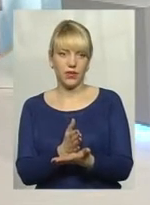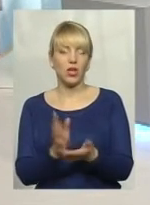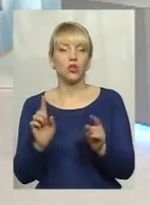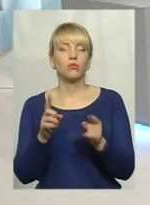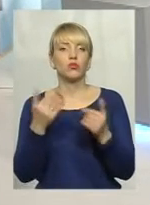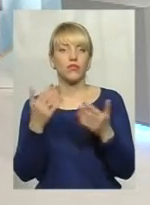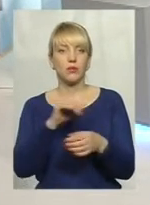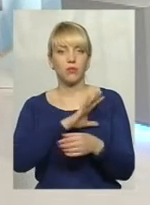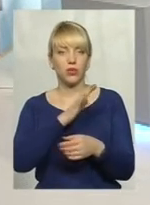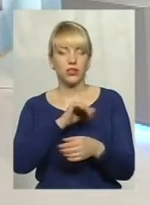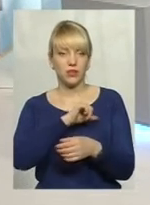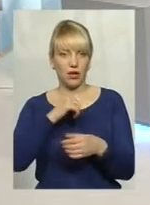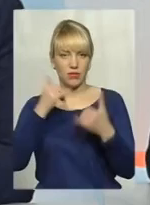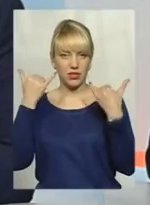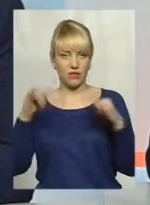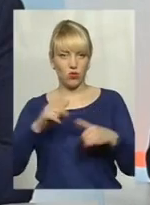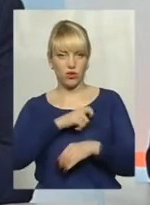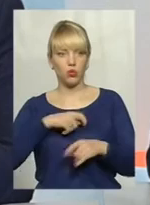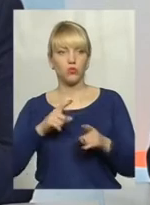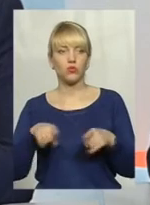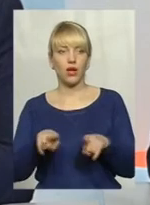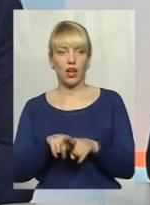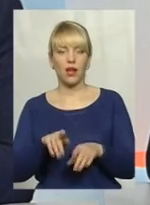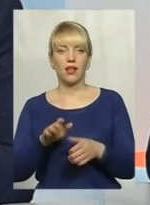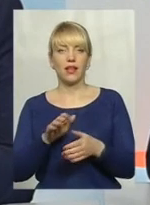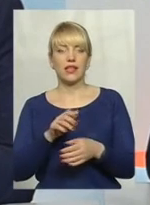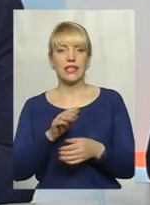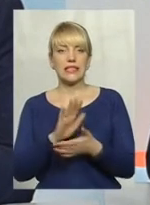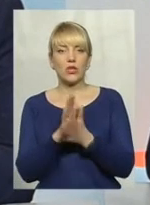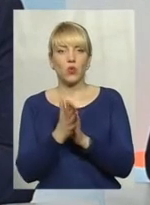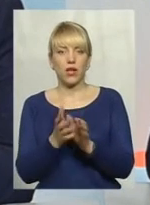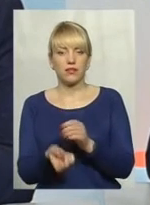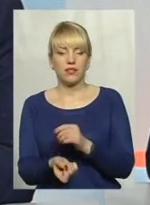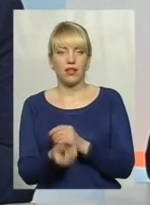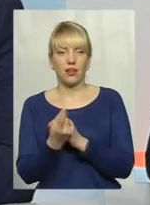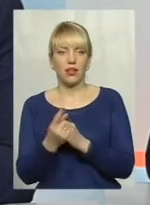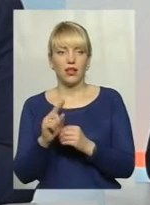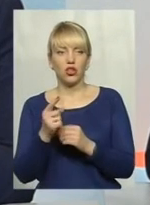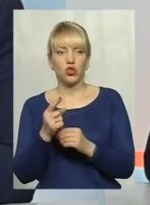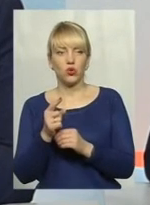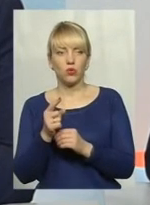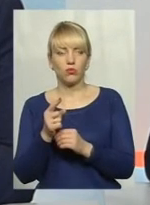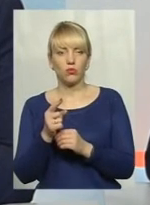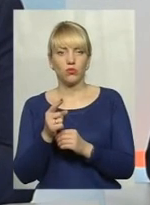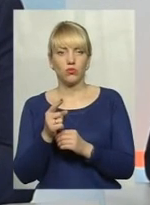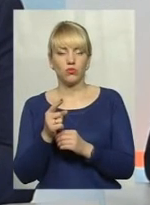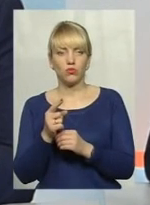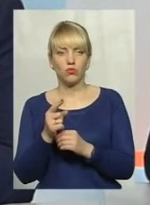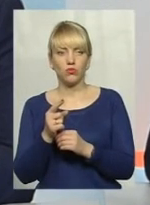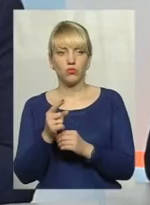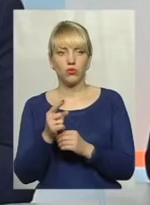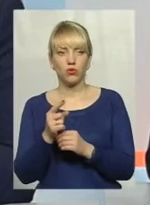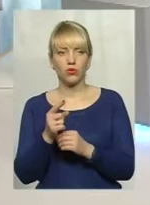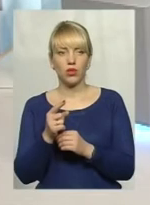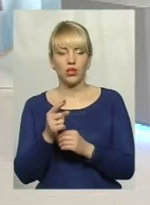самі були депутати здивовані, чому така ситуація склалася і чому виходить нам не діючий регламент